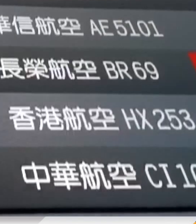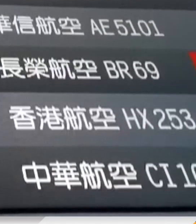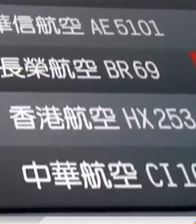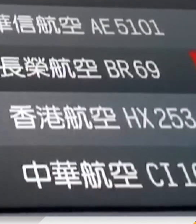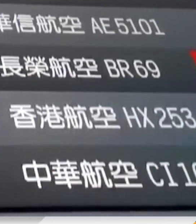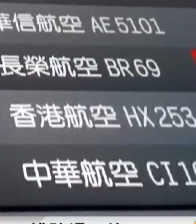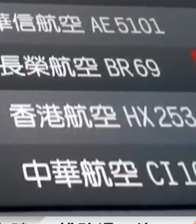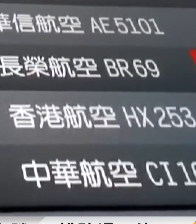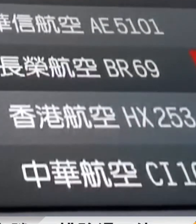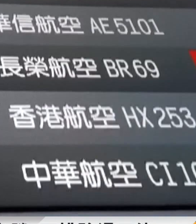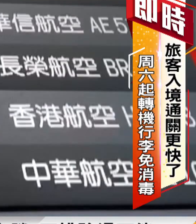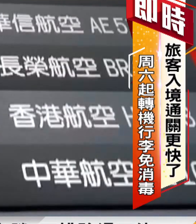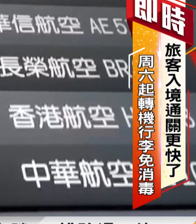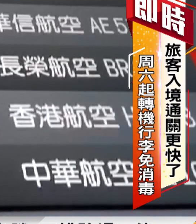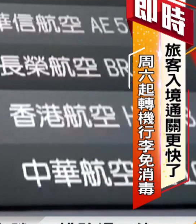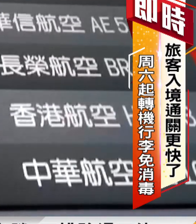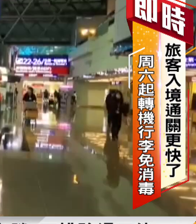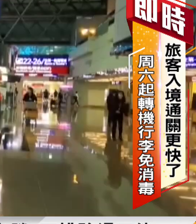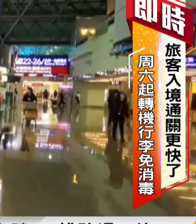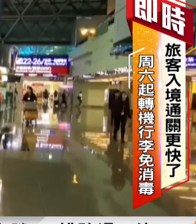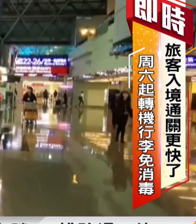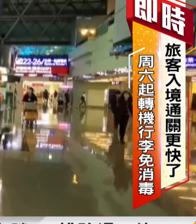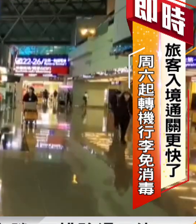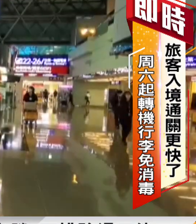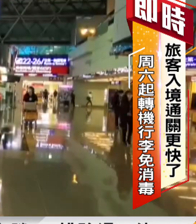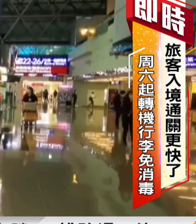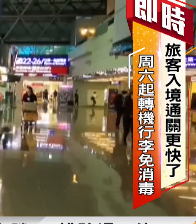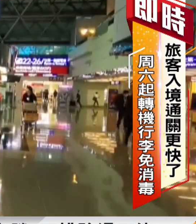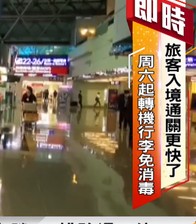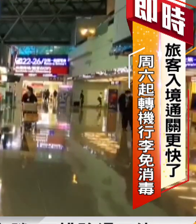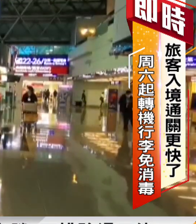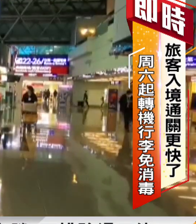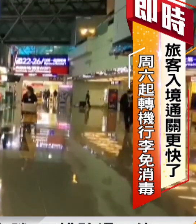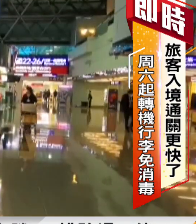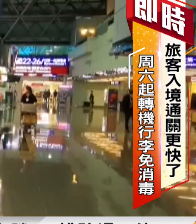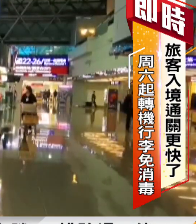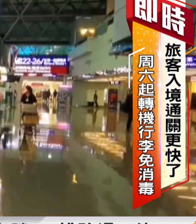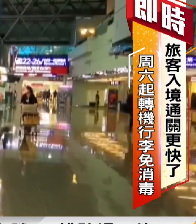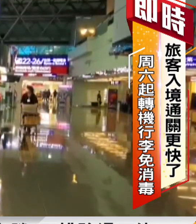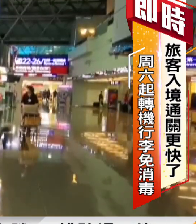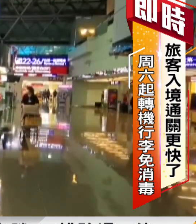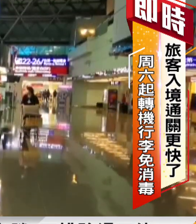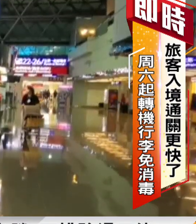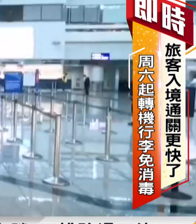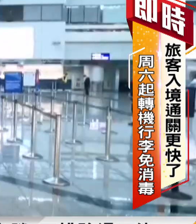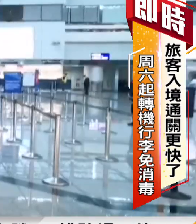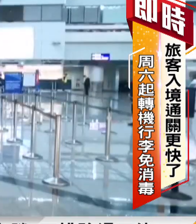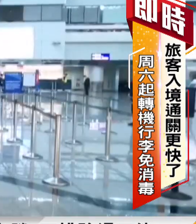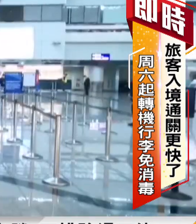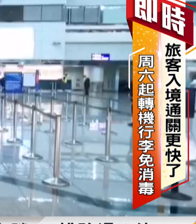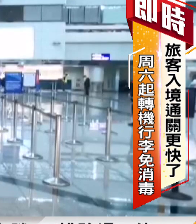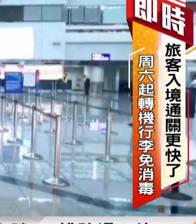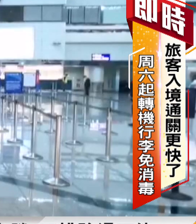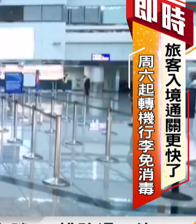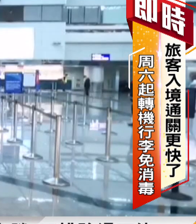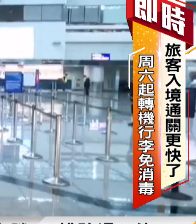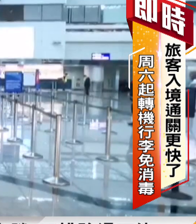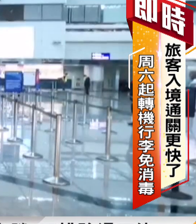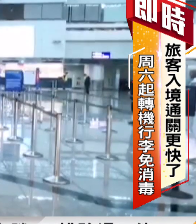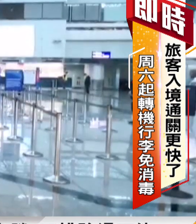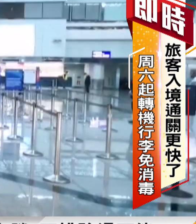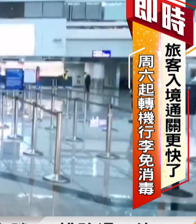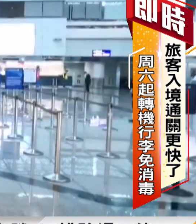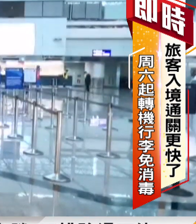。 但目前维持客舱消毒，因为境外移入再新增306人，东亚确诊数屡创新高，加